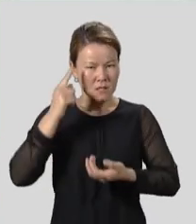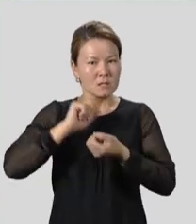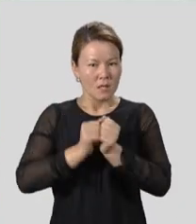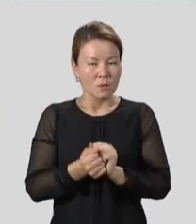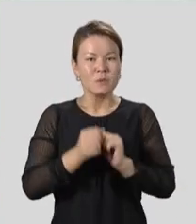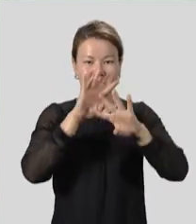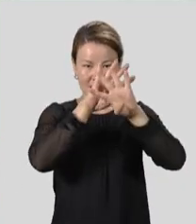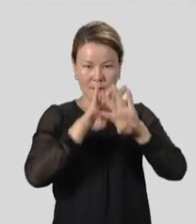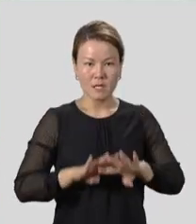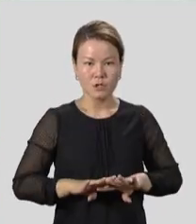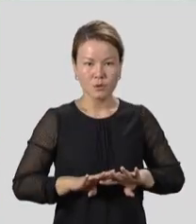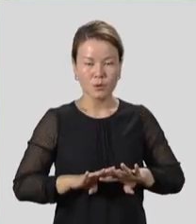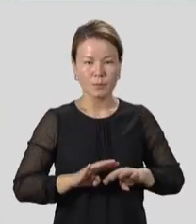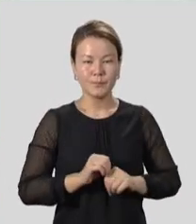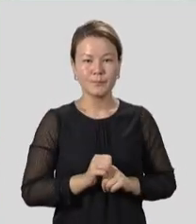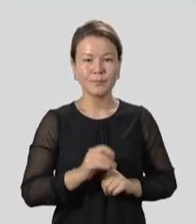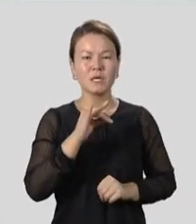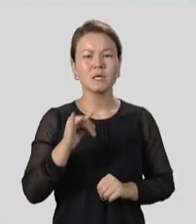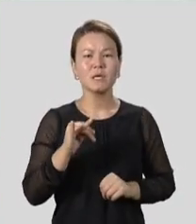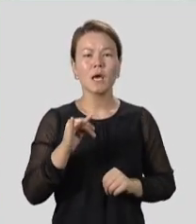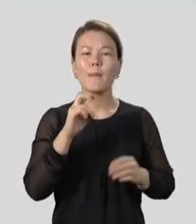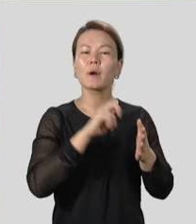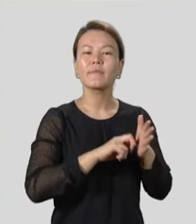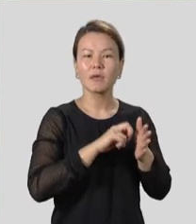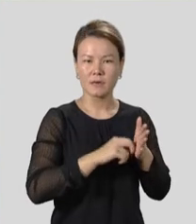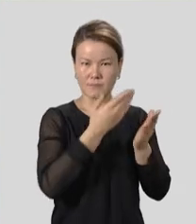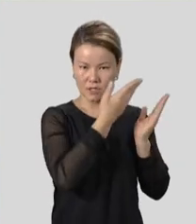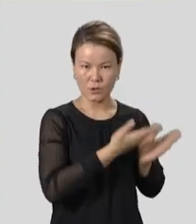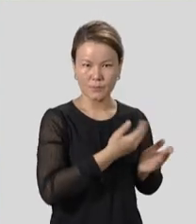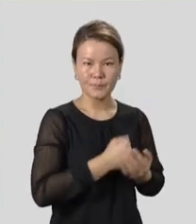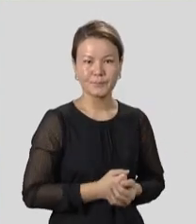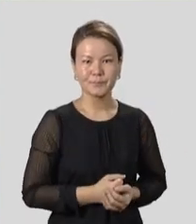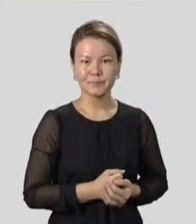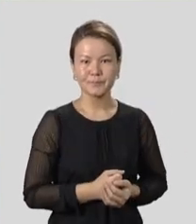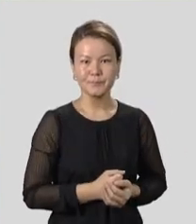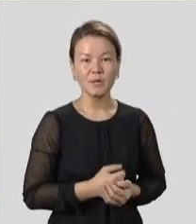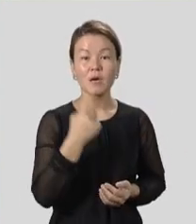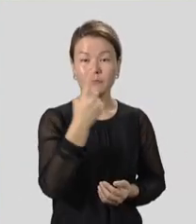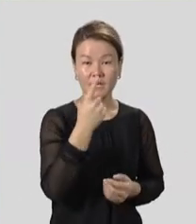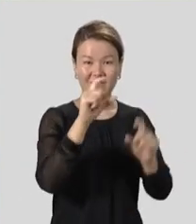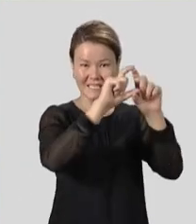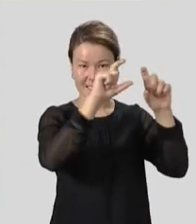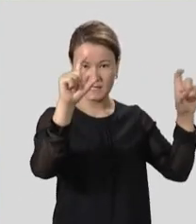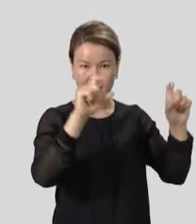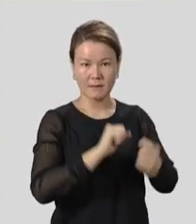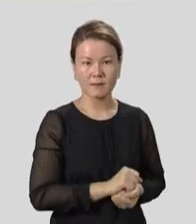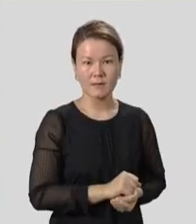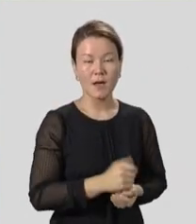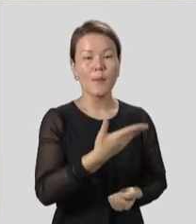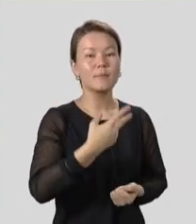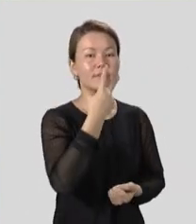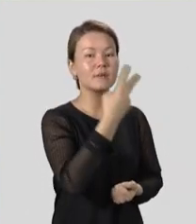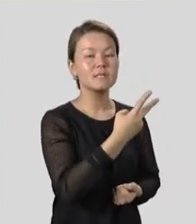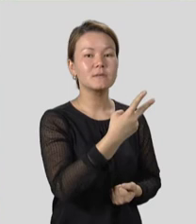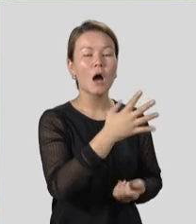Заполним таблицу и проверим ее. В первой строке мы